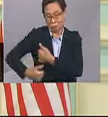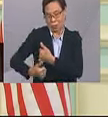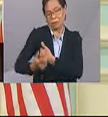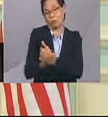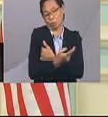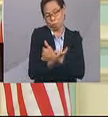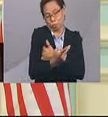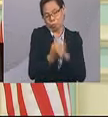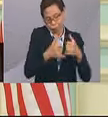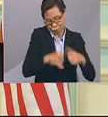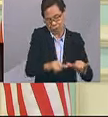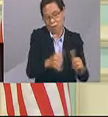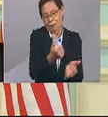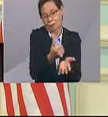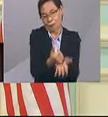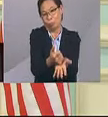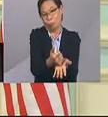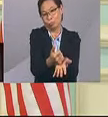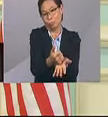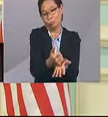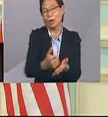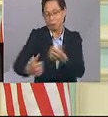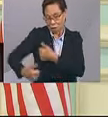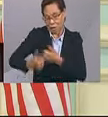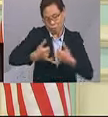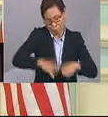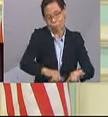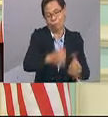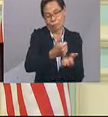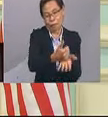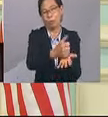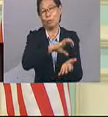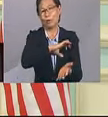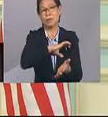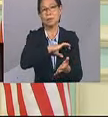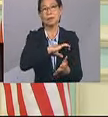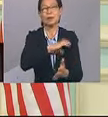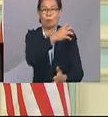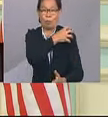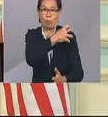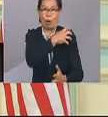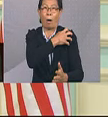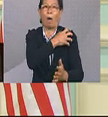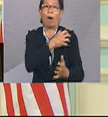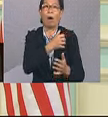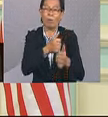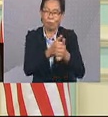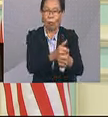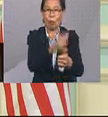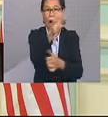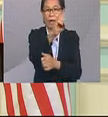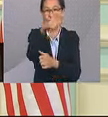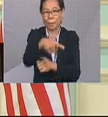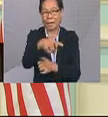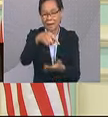masih lagi membantu pihak polis di dalam menguatkuasakan SOP ini. Dan saya